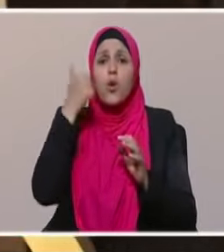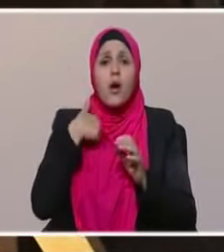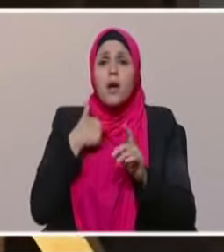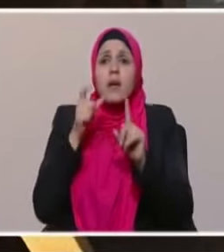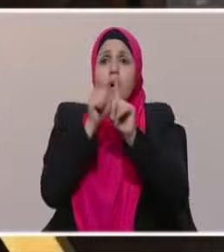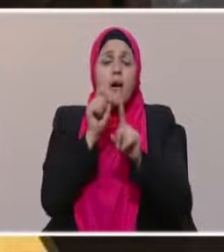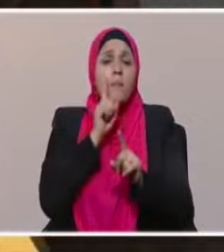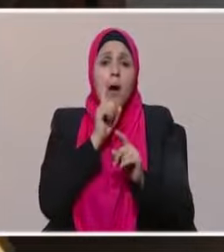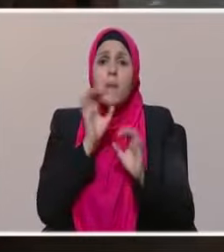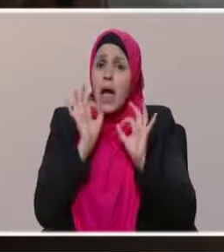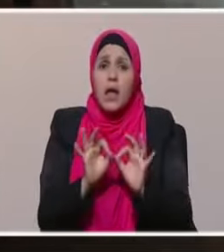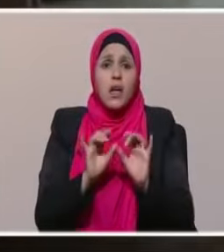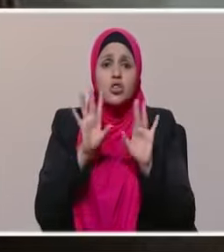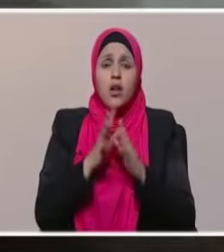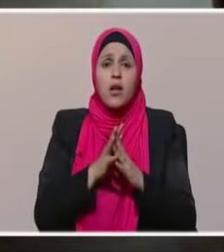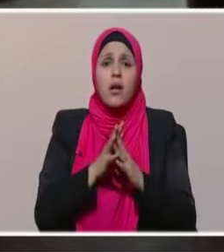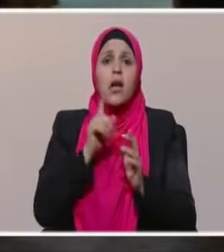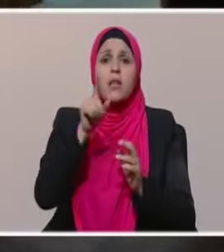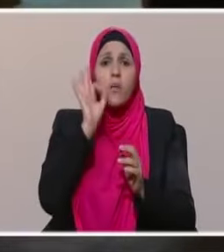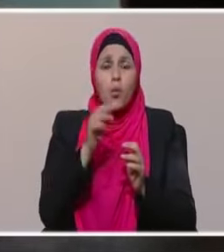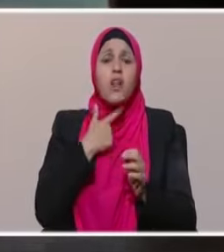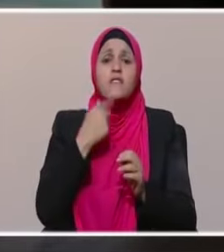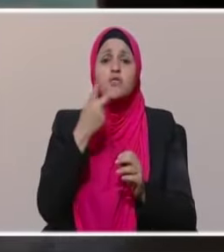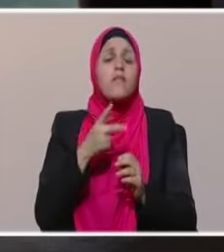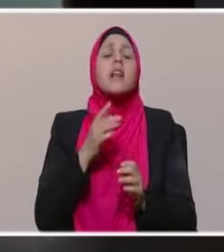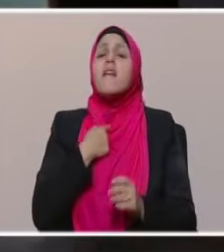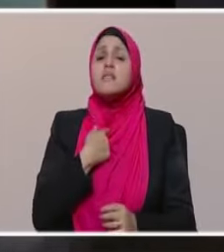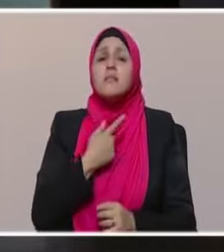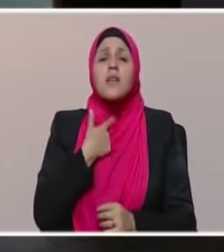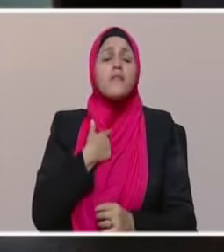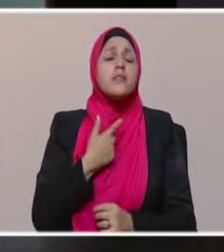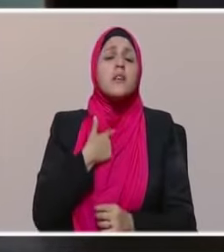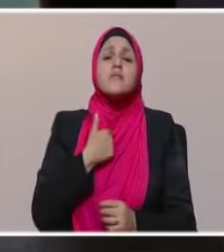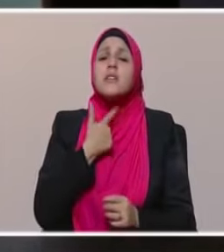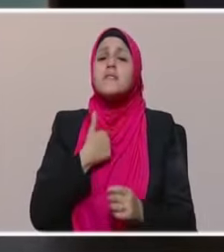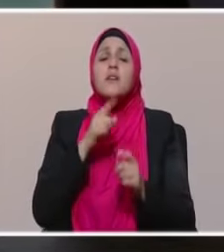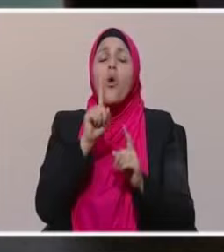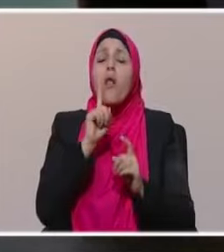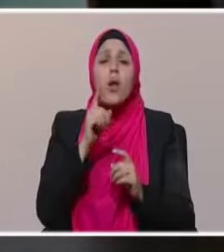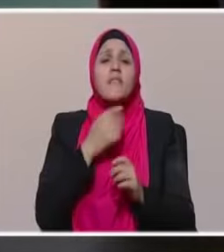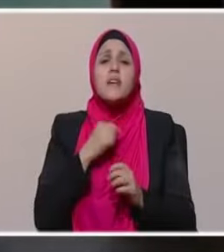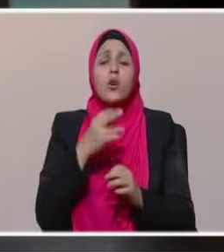لها. أنت فعلا نفسك تشوف أمك؟ نفسي، ده أنا نفسي ومون عيني.